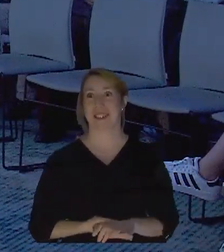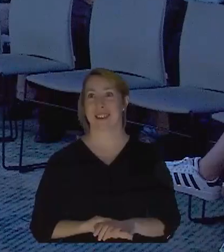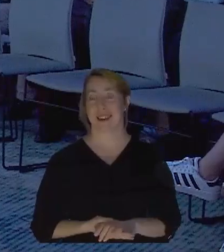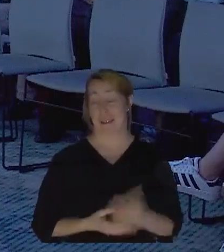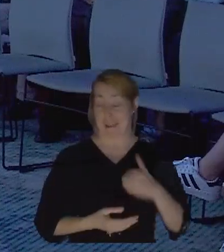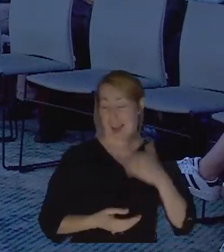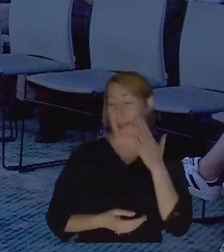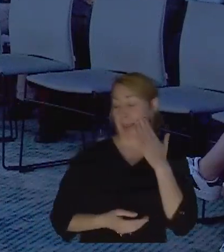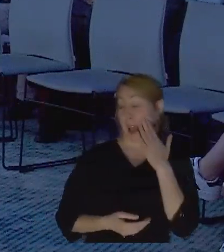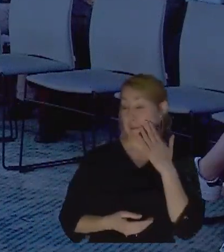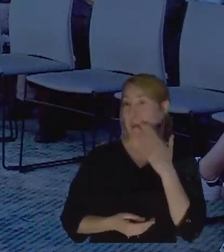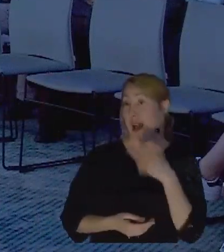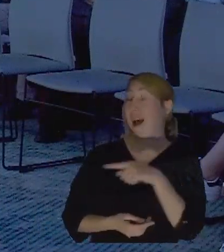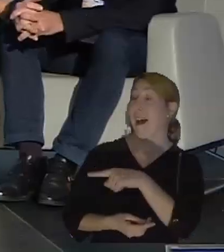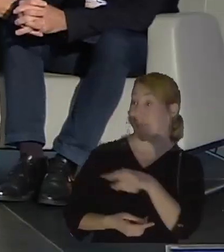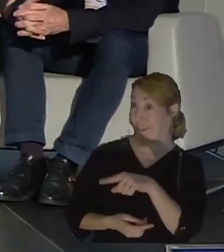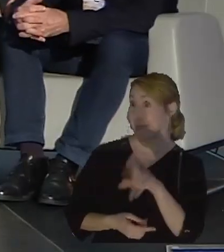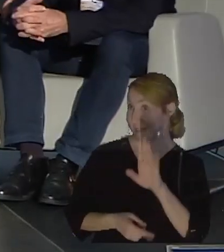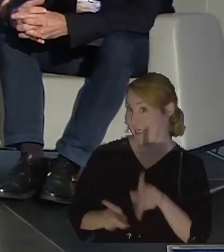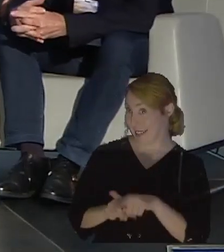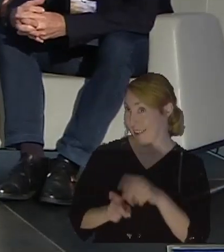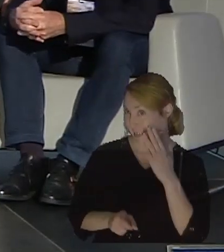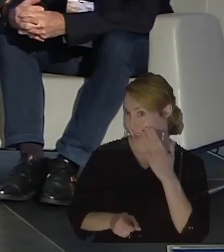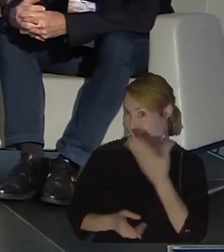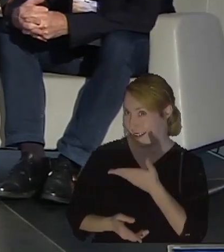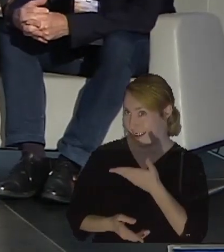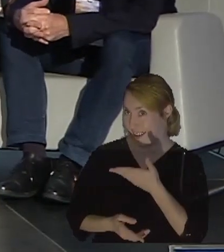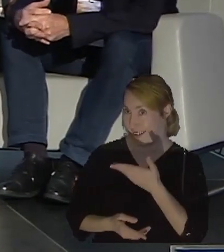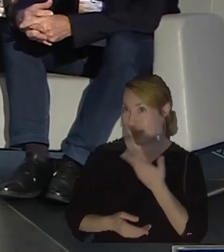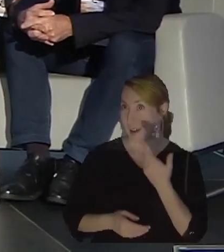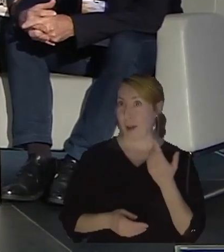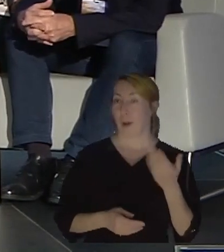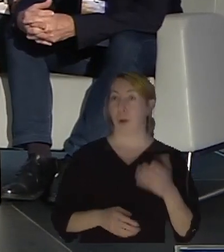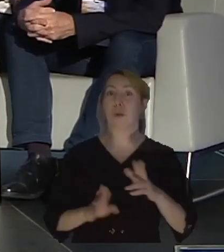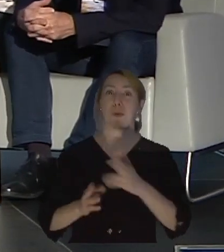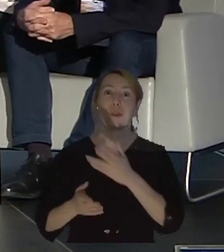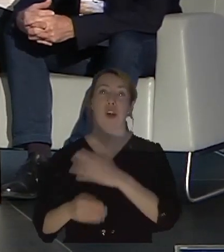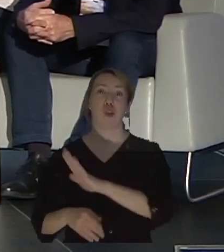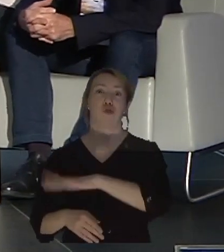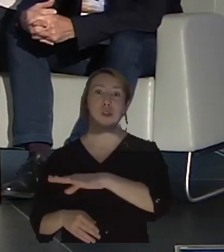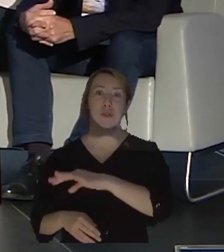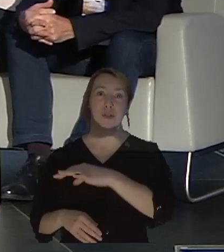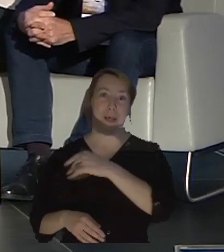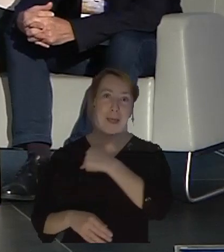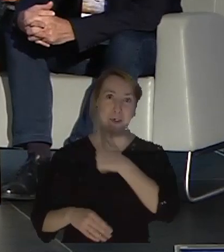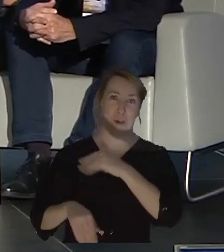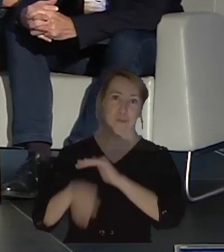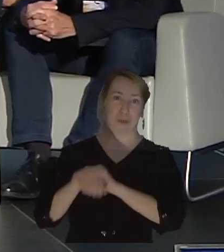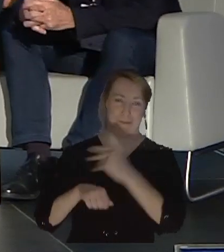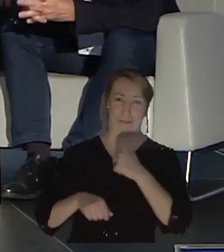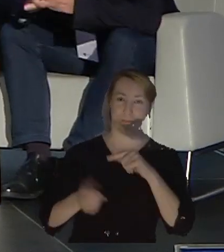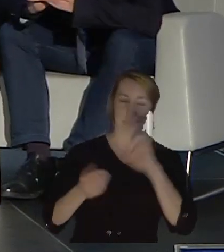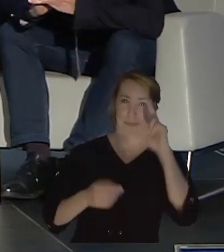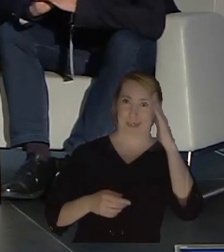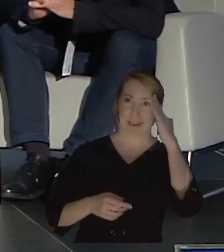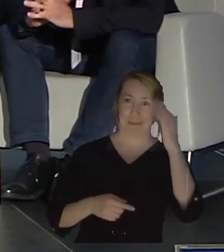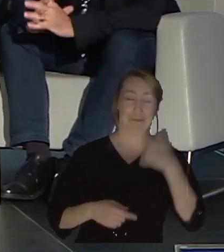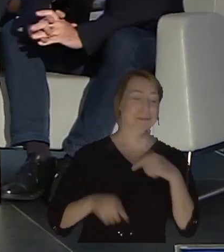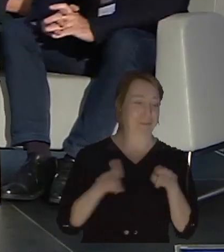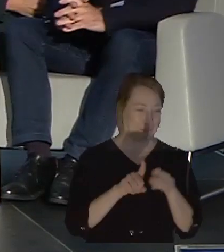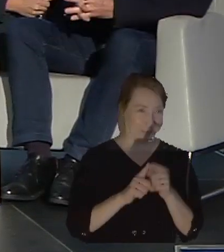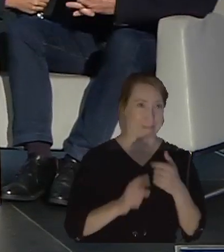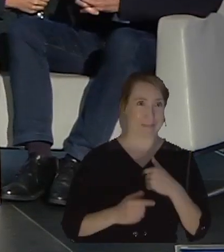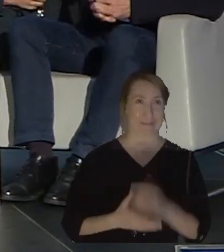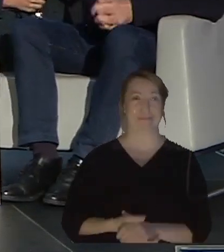wiadomo, ale czy wy też z tego? Co ja? Od dzieci naszych przyjaciół. Aha, czyli tak samo jak u mnie,